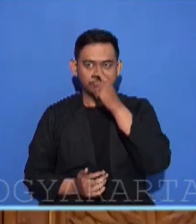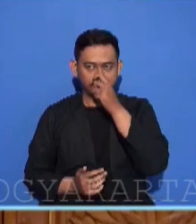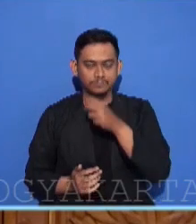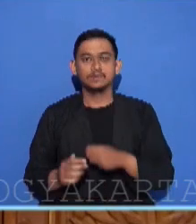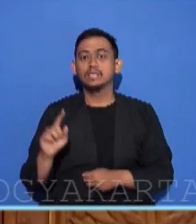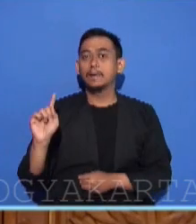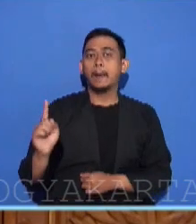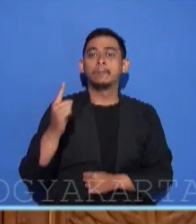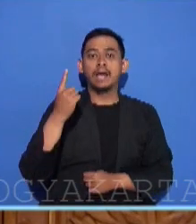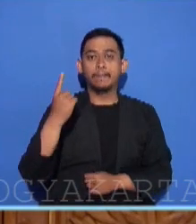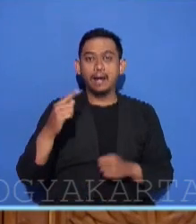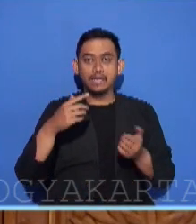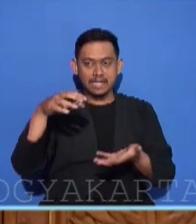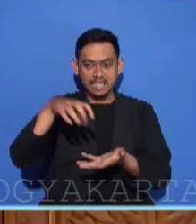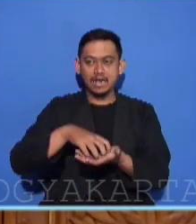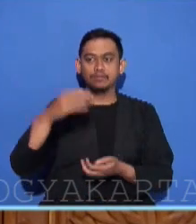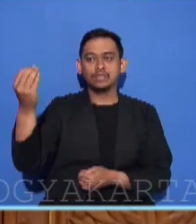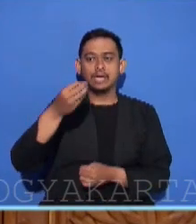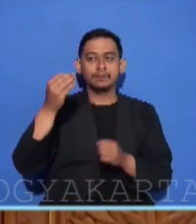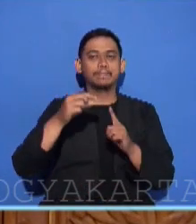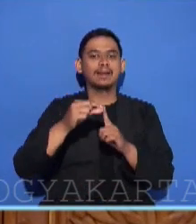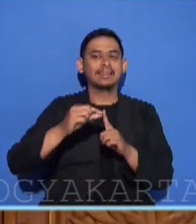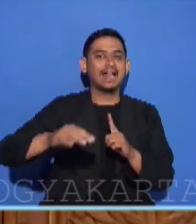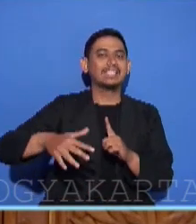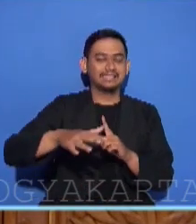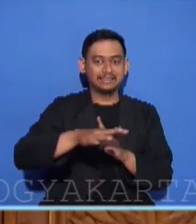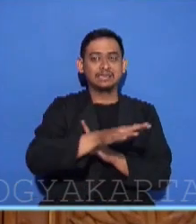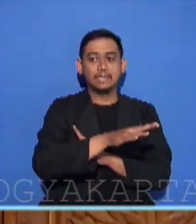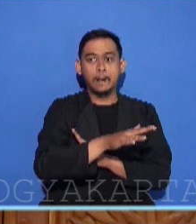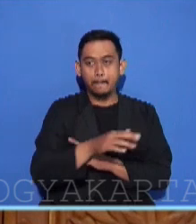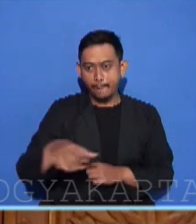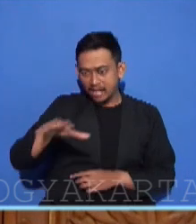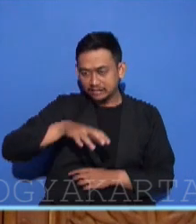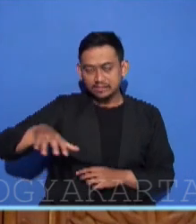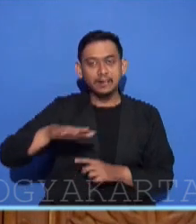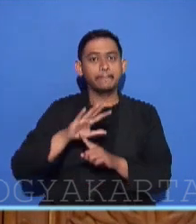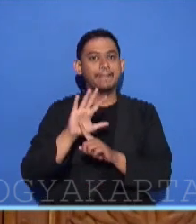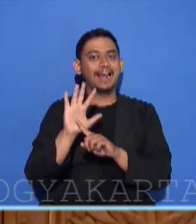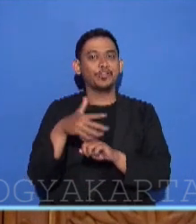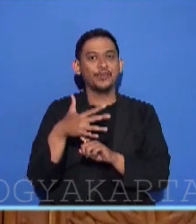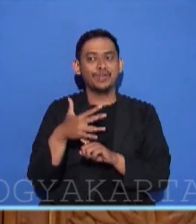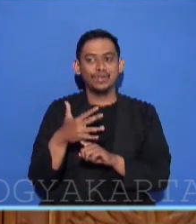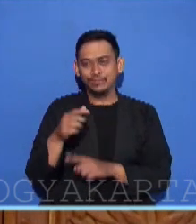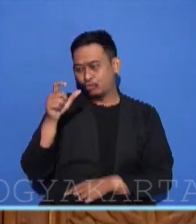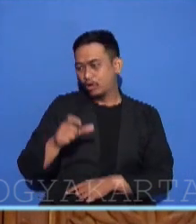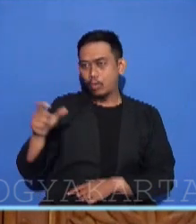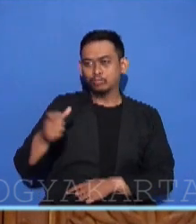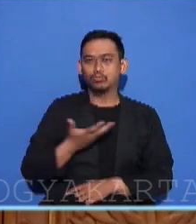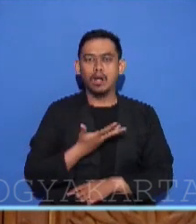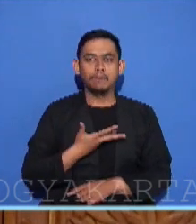pun papan wisata pesisir ingkang-enggal-engar dan Bantul mancing